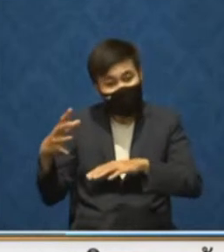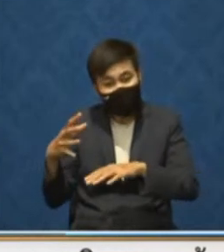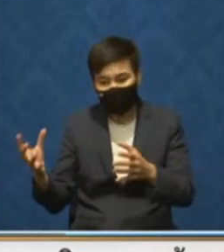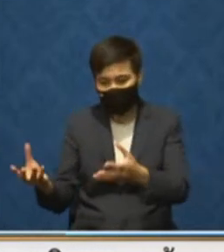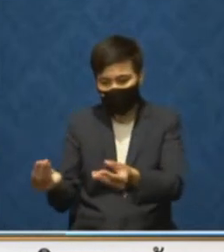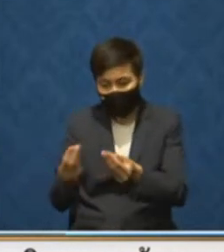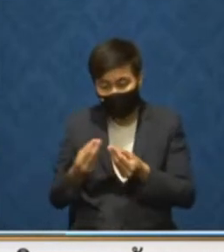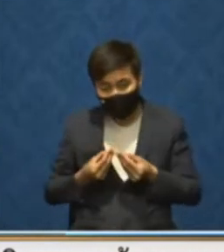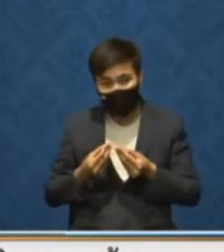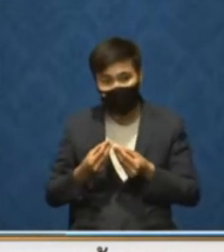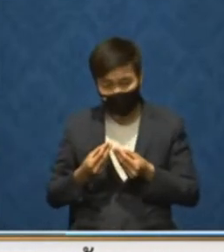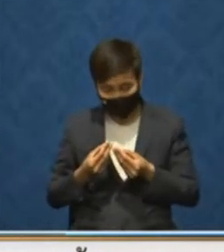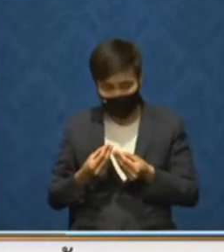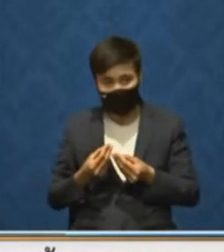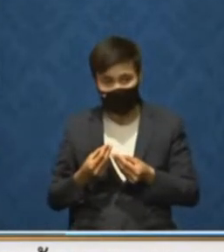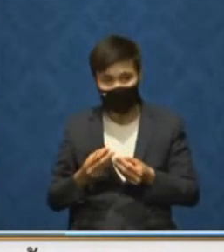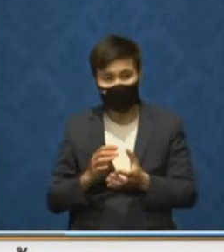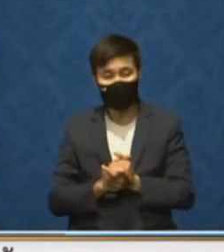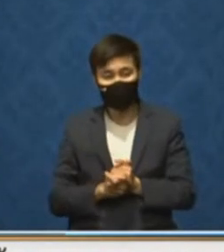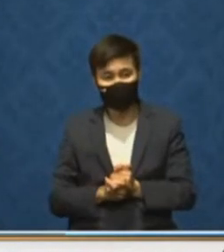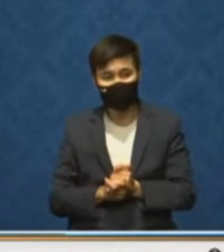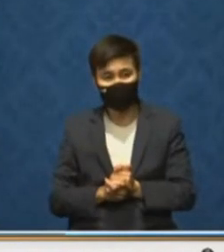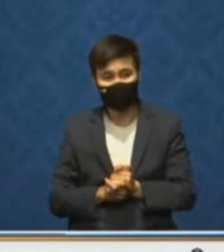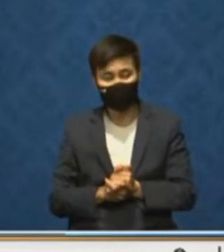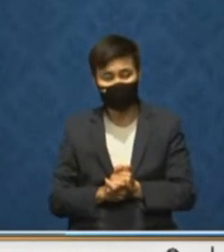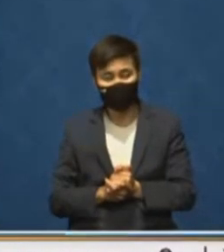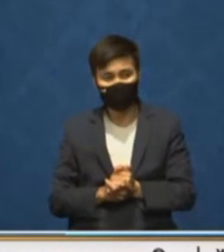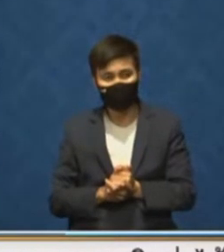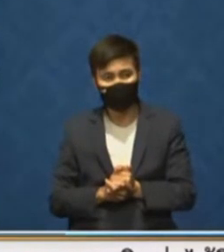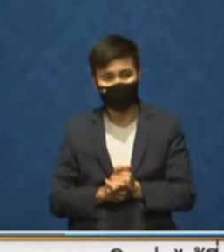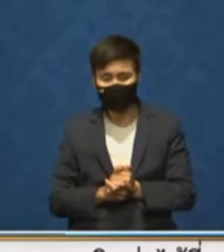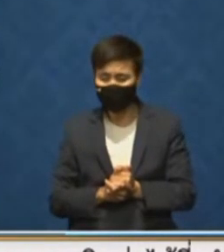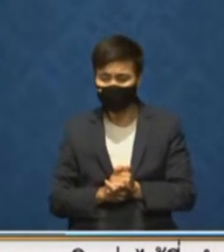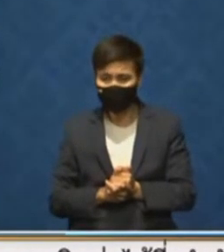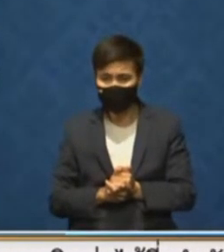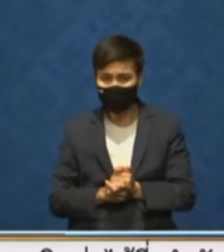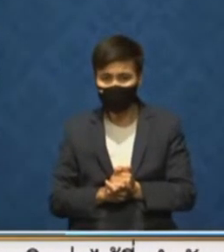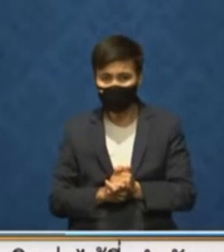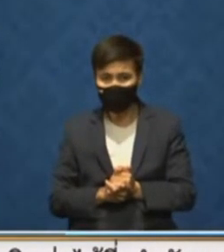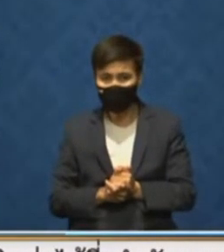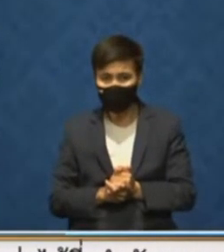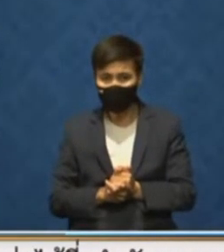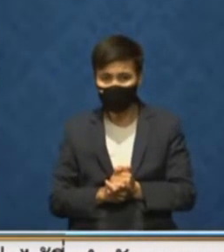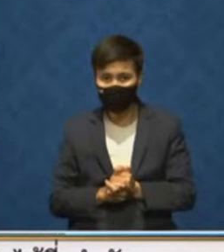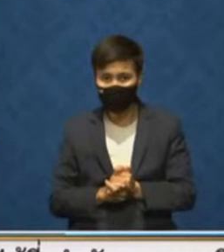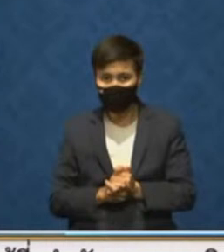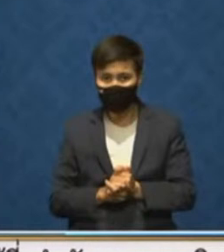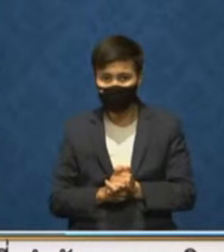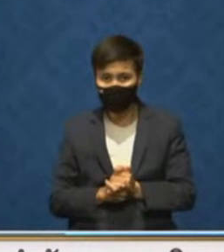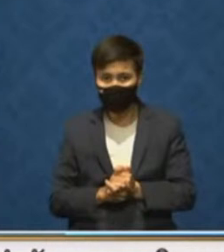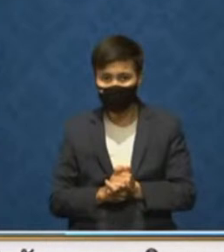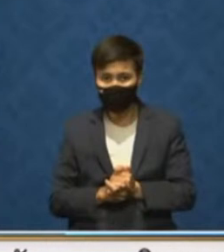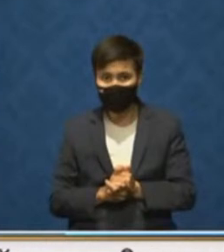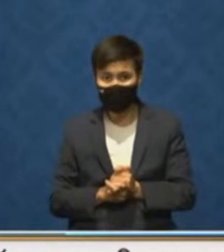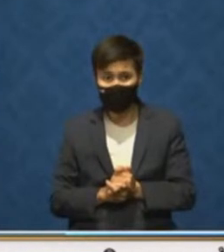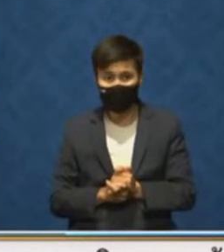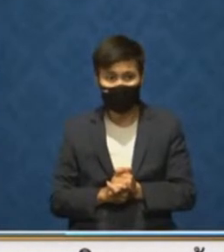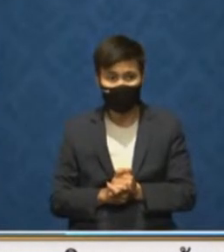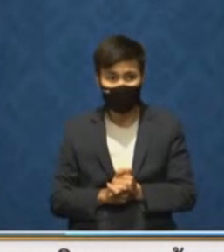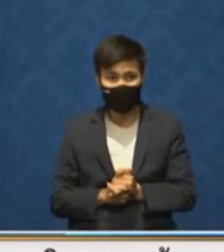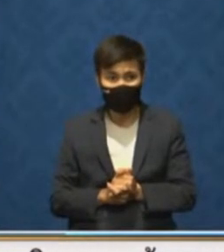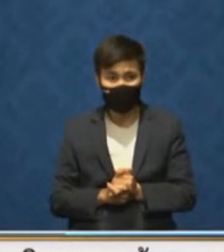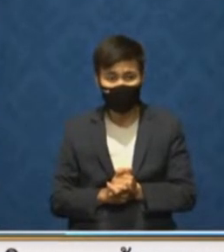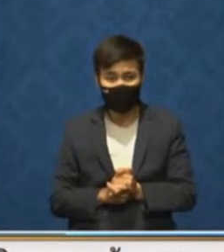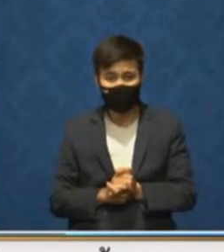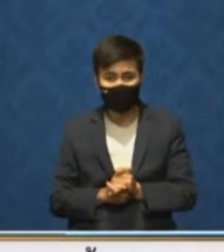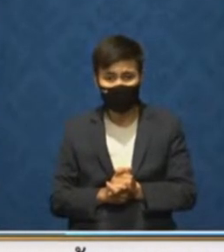เอออะไรล่ะการประอาเย้นะครับการ